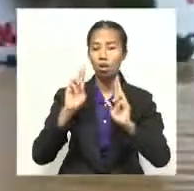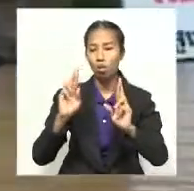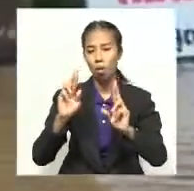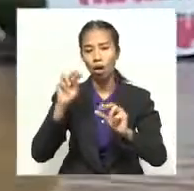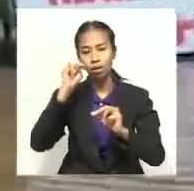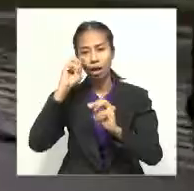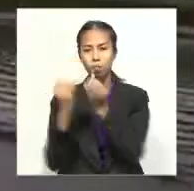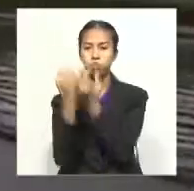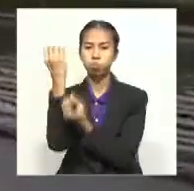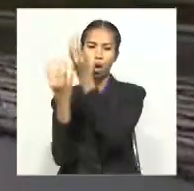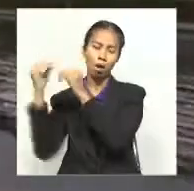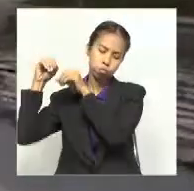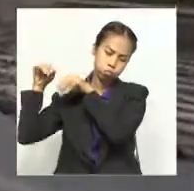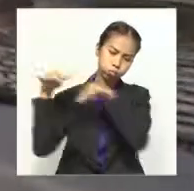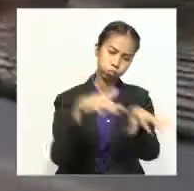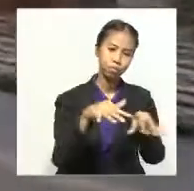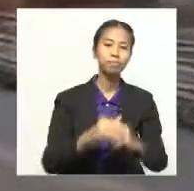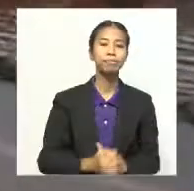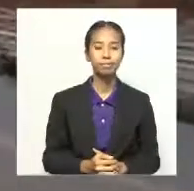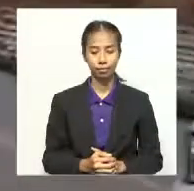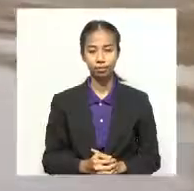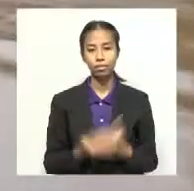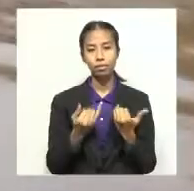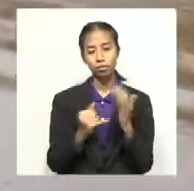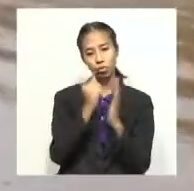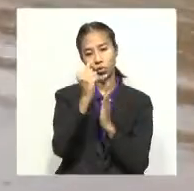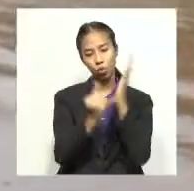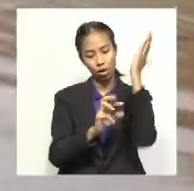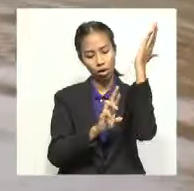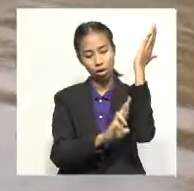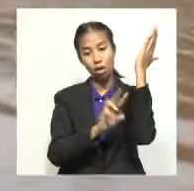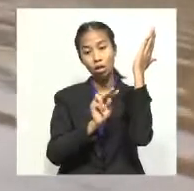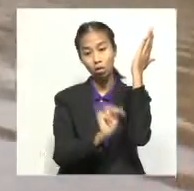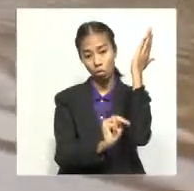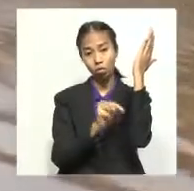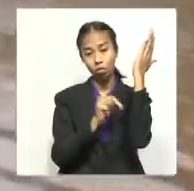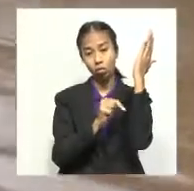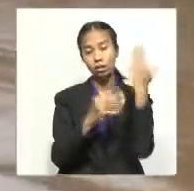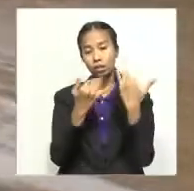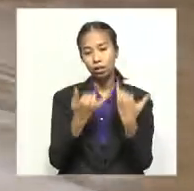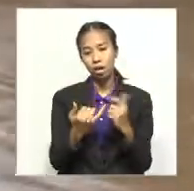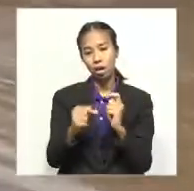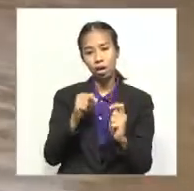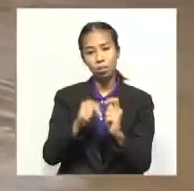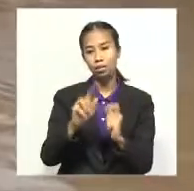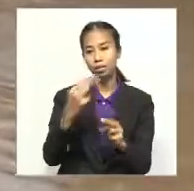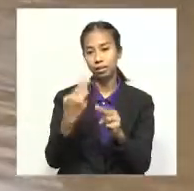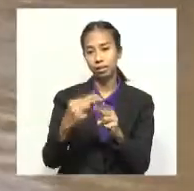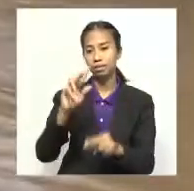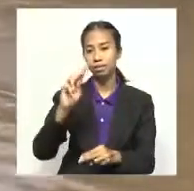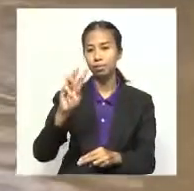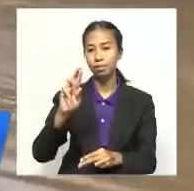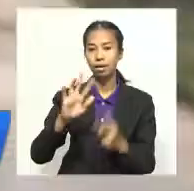ากน้ำป่าไหลหลากเอาไว้ด้วยค่ะไปต่อกันที่จังหวัดระนองค่ะคุณผู้ชมล่าสุดนะคะในพื้นที่อำเภอกระบุรีเ